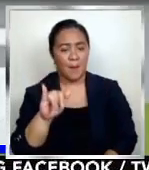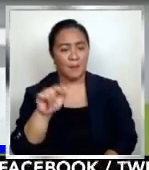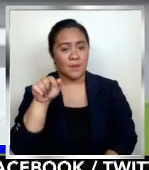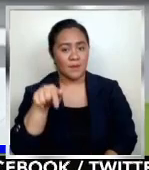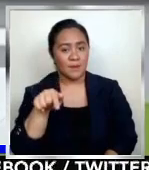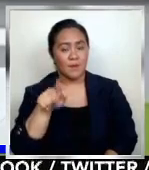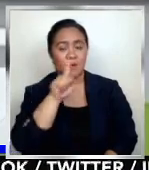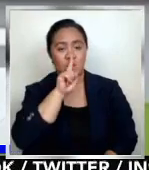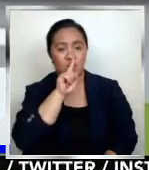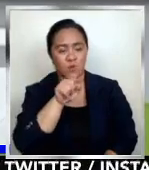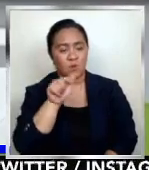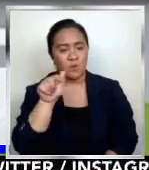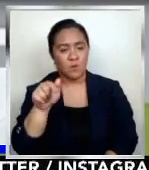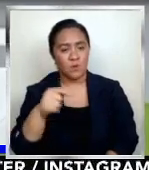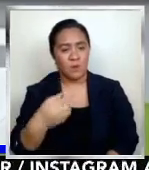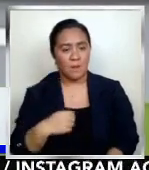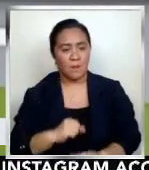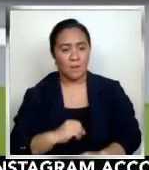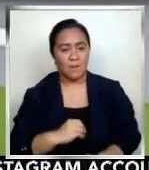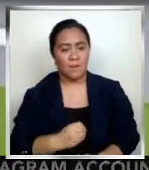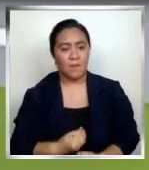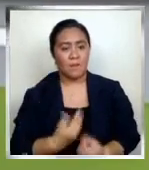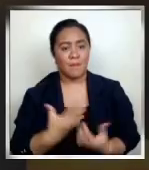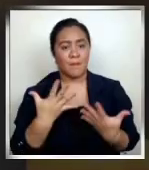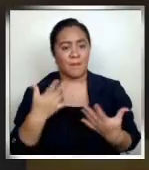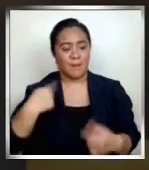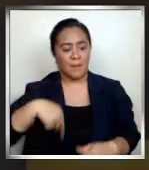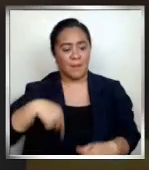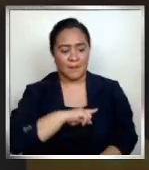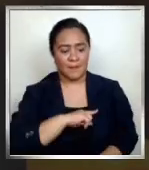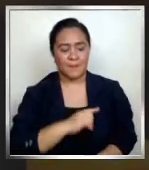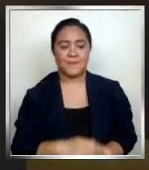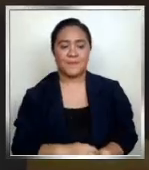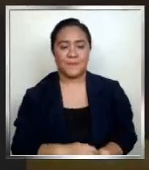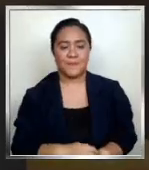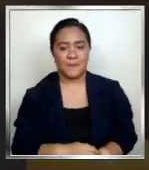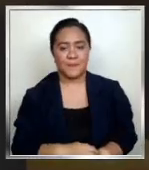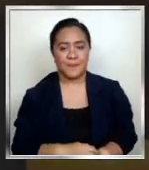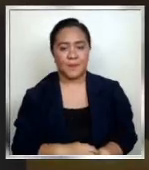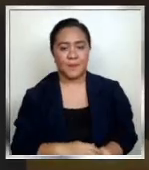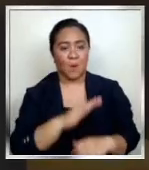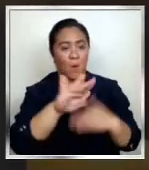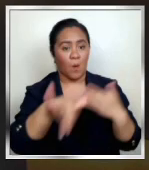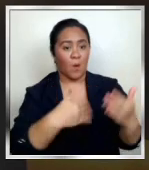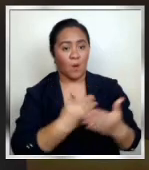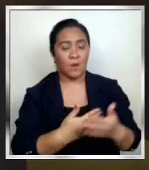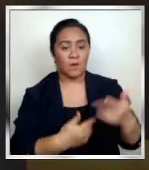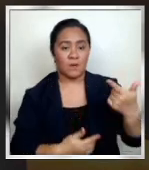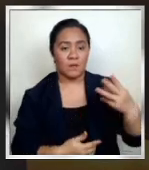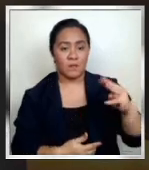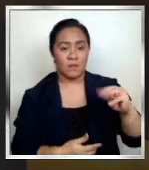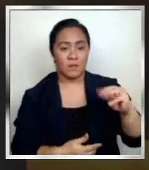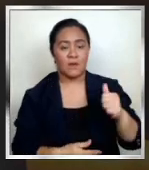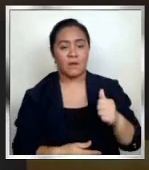magsisilbing inspirasyon sa lahat. Nakikiramay pong pamanoan ng GMA Network sa pamilya Nalzaro.